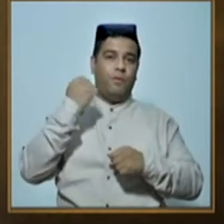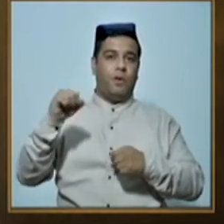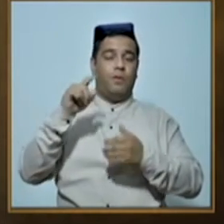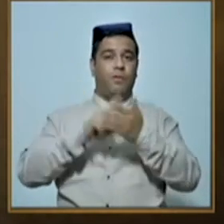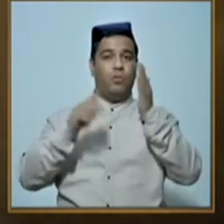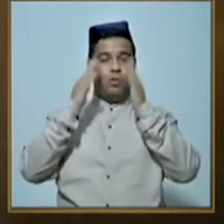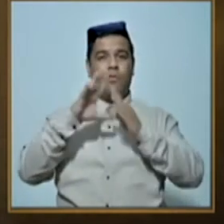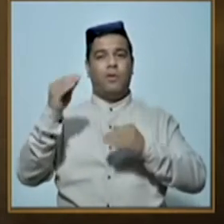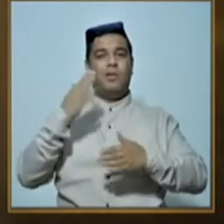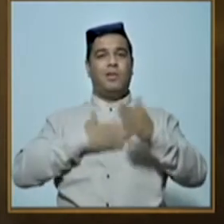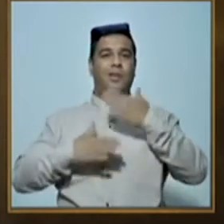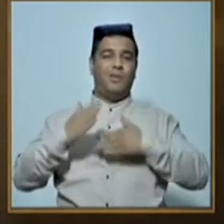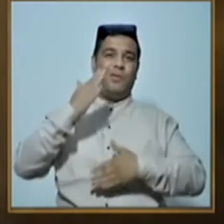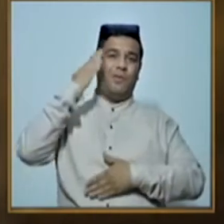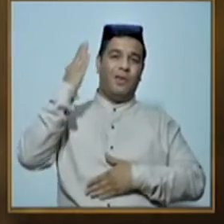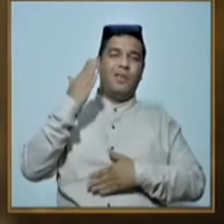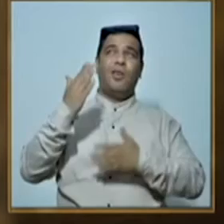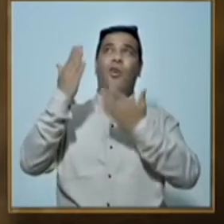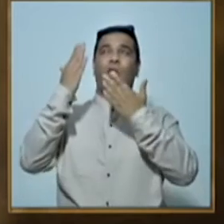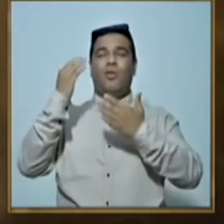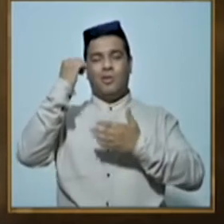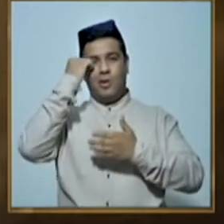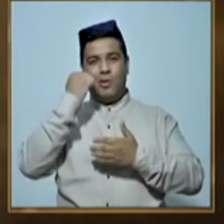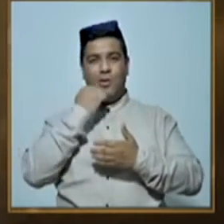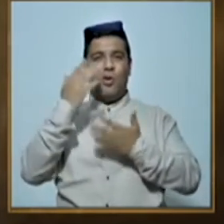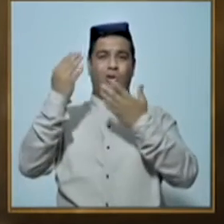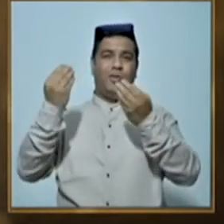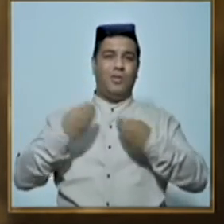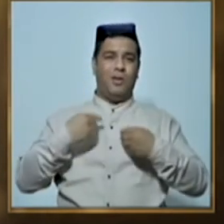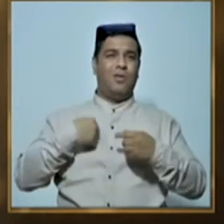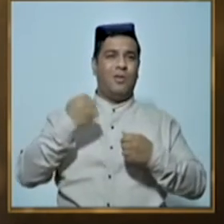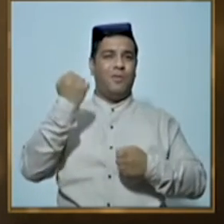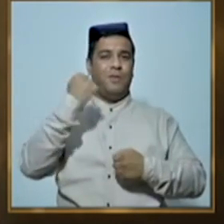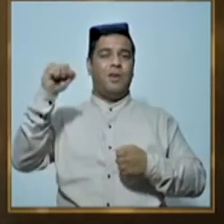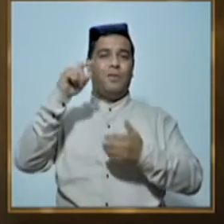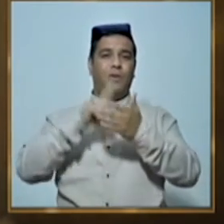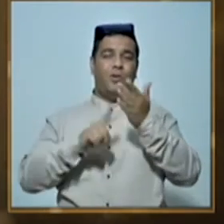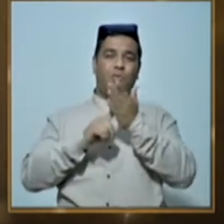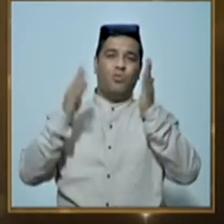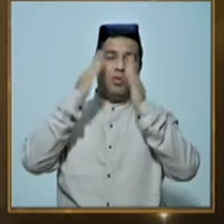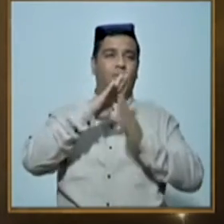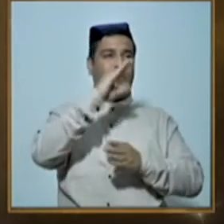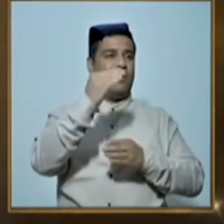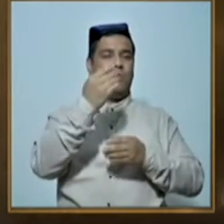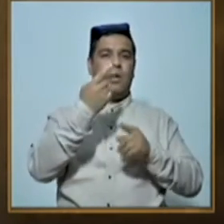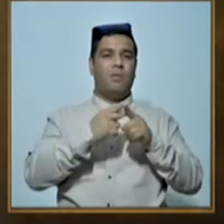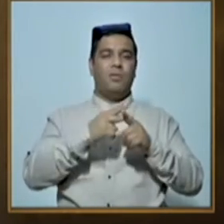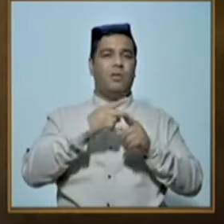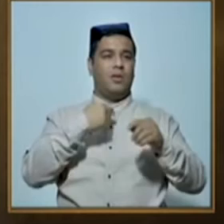Hemen galiba neşidesini sürgen, takbir etken, biz şimdi huda hemen yoldan üstün kıp koydu, bizge hiç kim tenkel almaydı